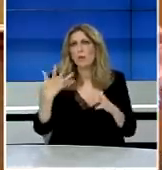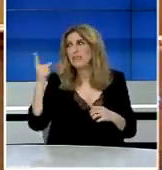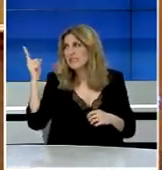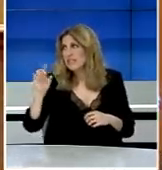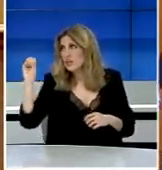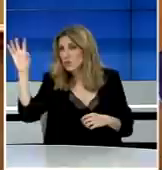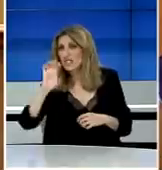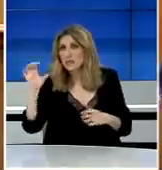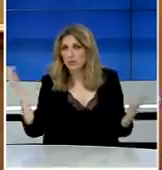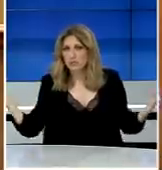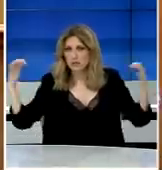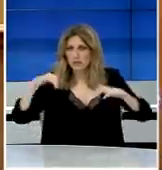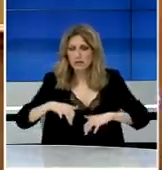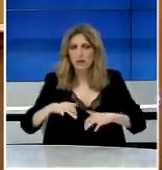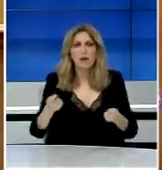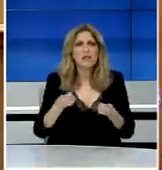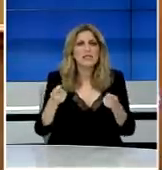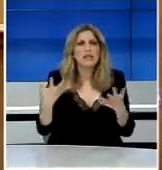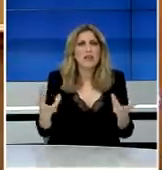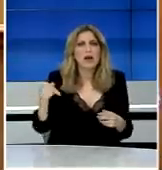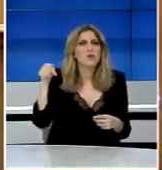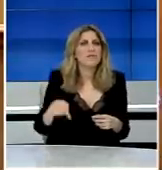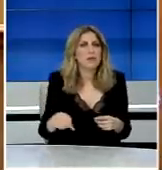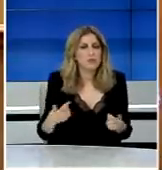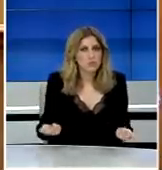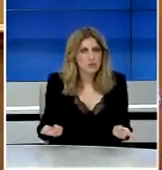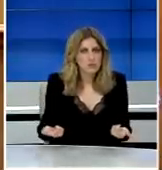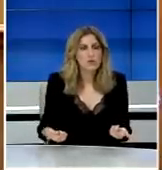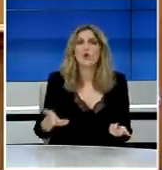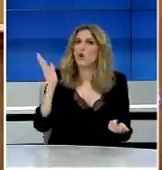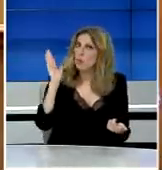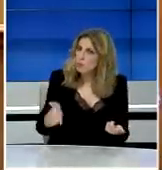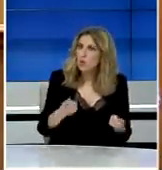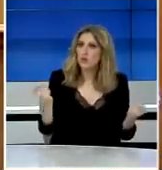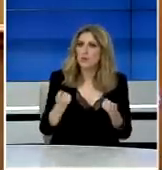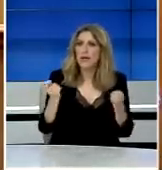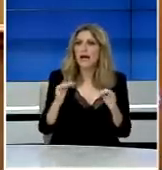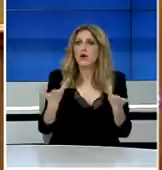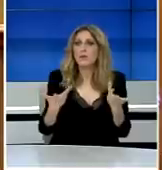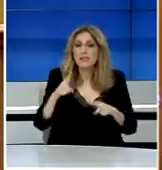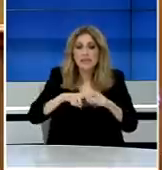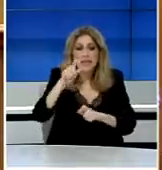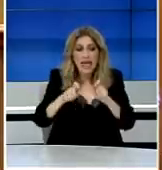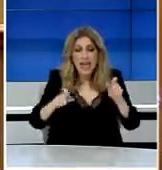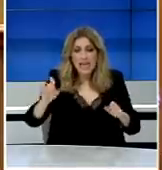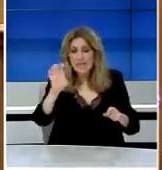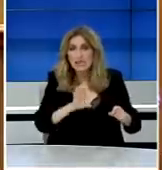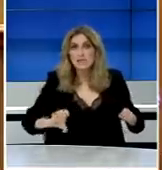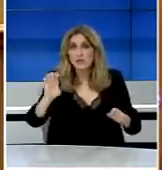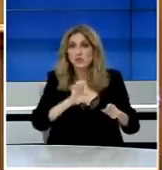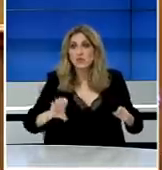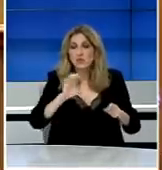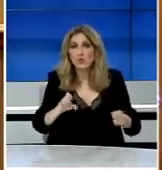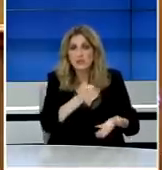Ένα πράγμα που μπορούμε να κάνουμε είναι τουλάχιστον ένα γενναίο πρόγραμμα εσωτερικού τουρισμού, όχι 50, όχι 30 εκατομμύρια. Εμείς